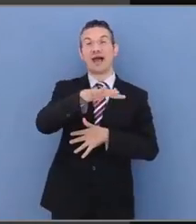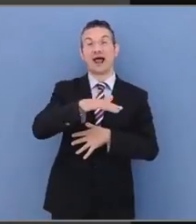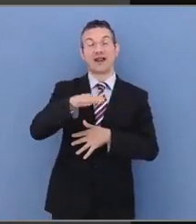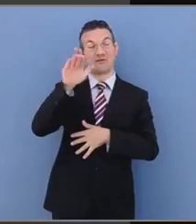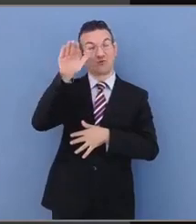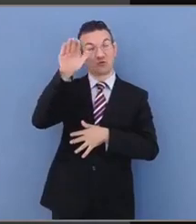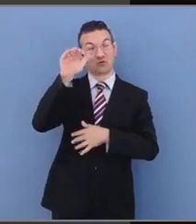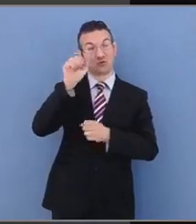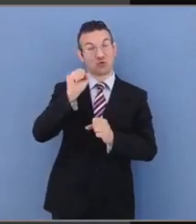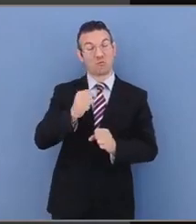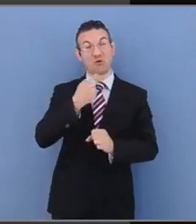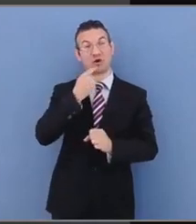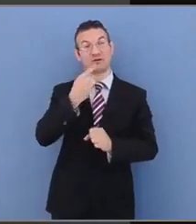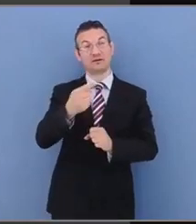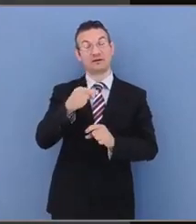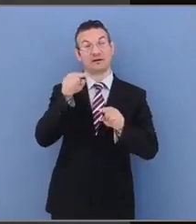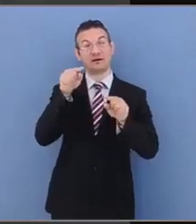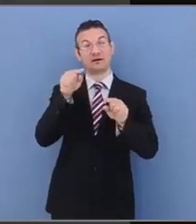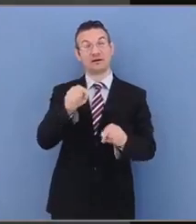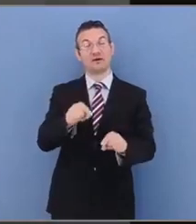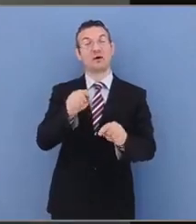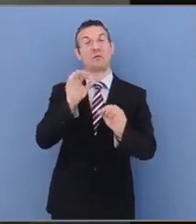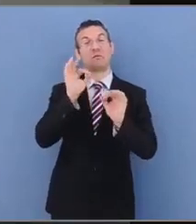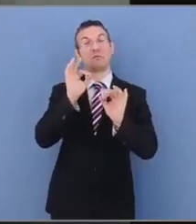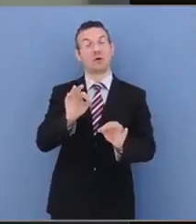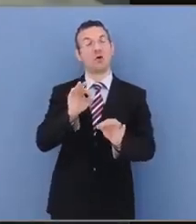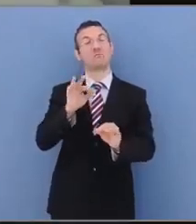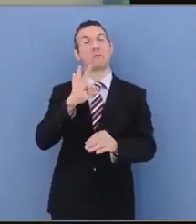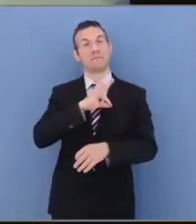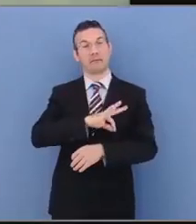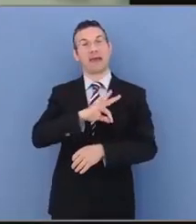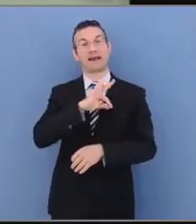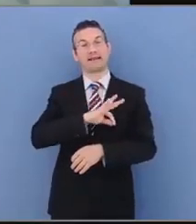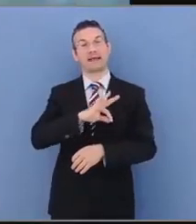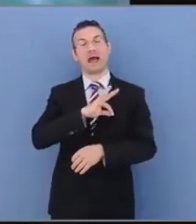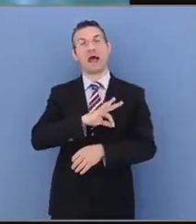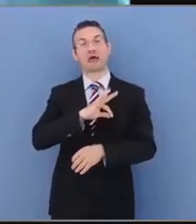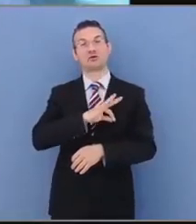stato un polmone d'umanità per questa città.